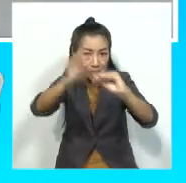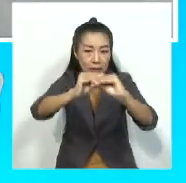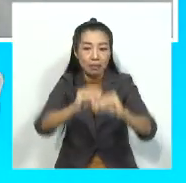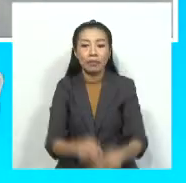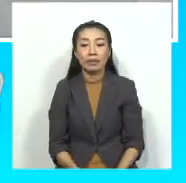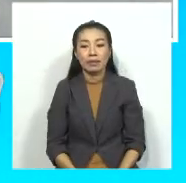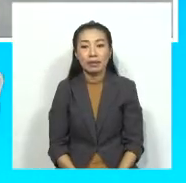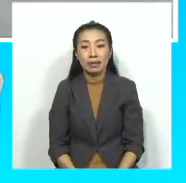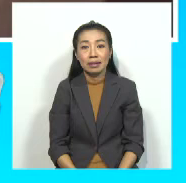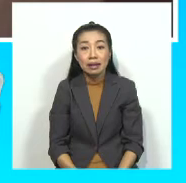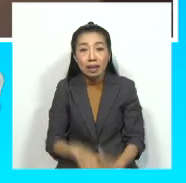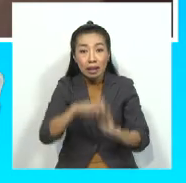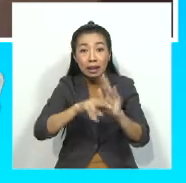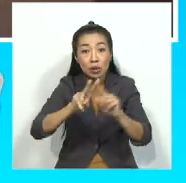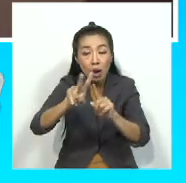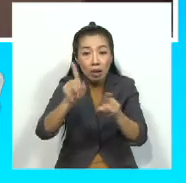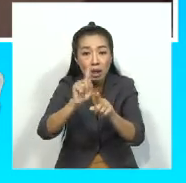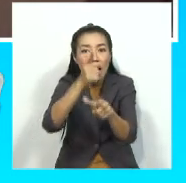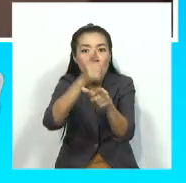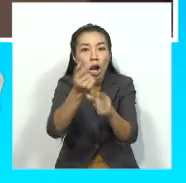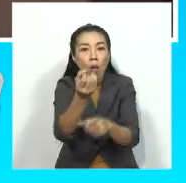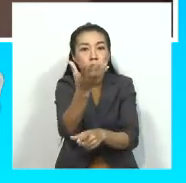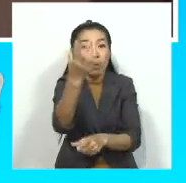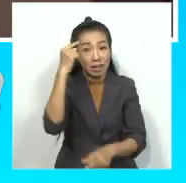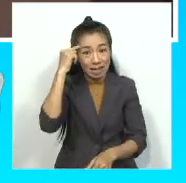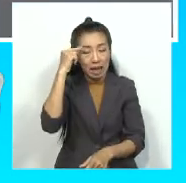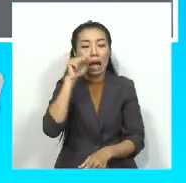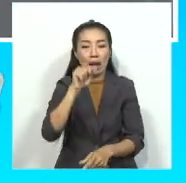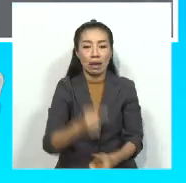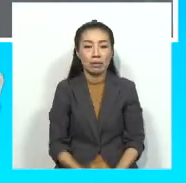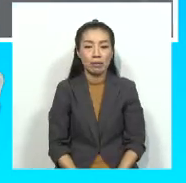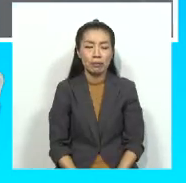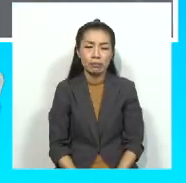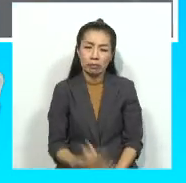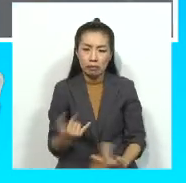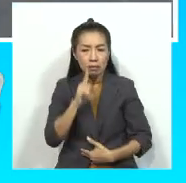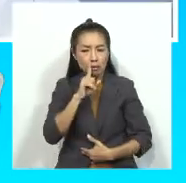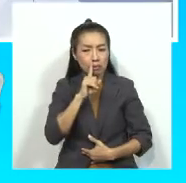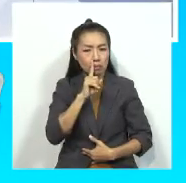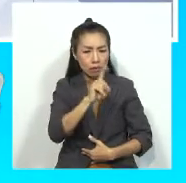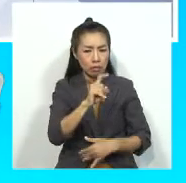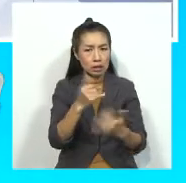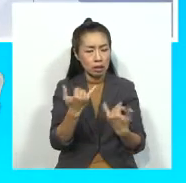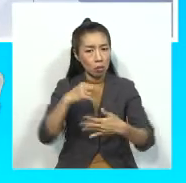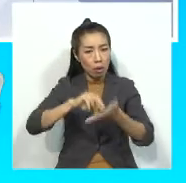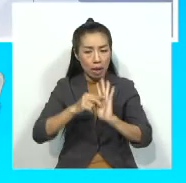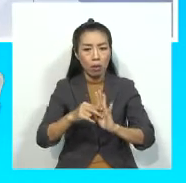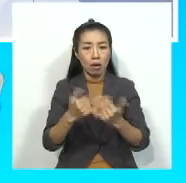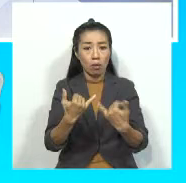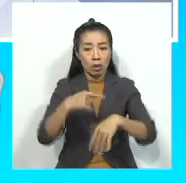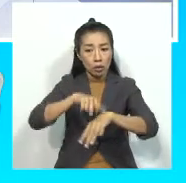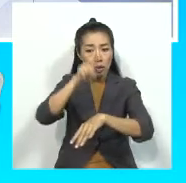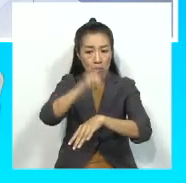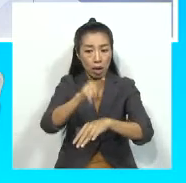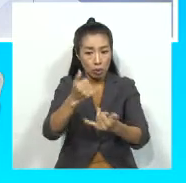ก็คือเลี้ยงให้อ้วนใช่มั้ยคะ ใช่ครับ คือตอนนี้เนี่ยคาดการณ์ล่าสุดเหมือนกับว่าช่วงบ่ายเนี่ยเราจะ